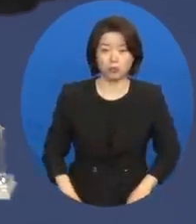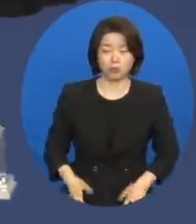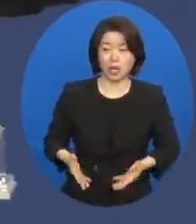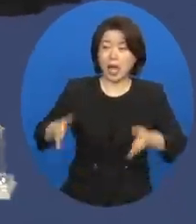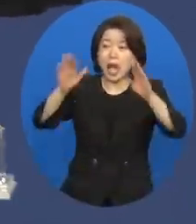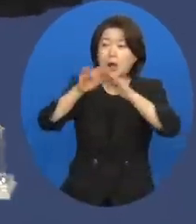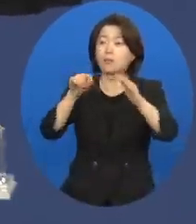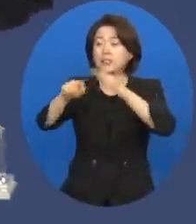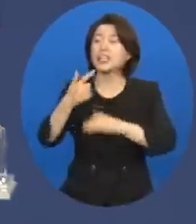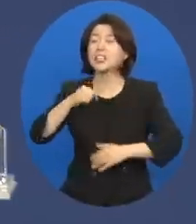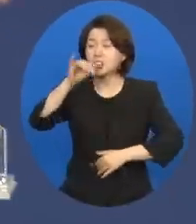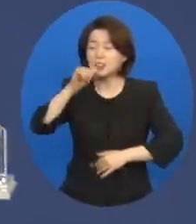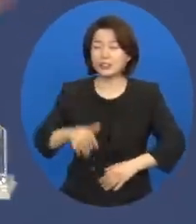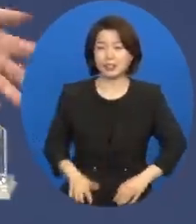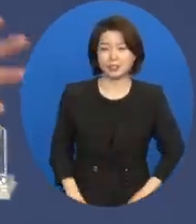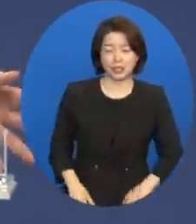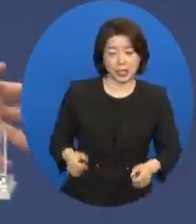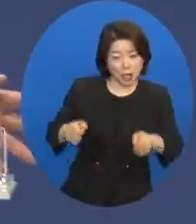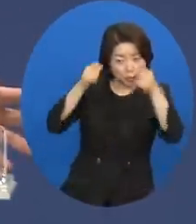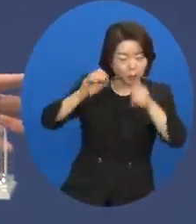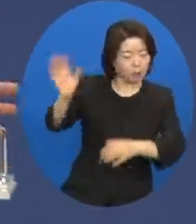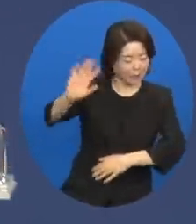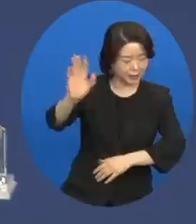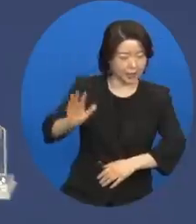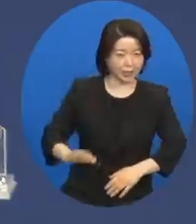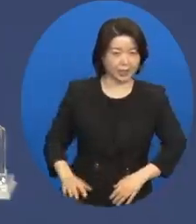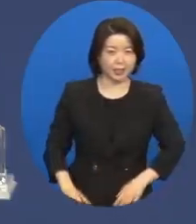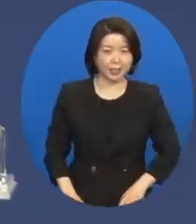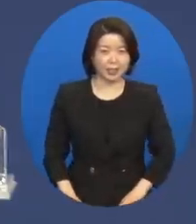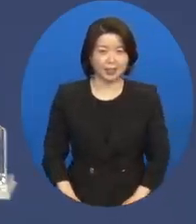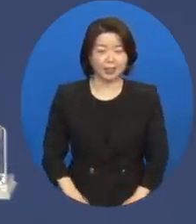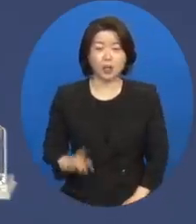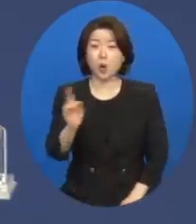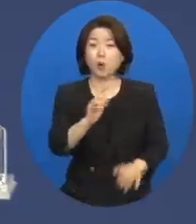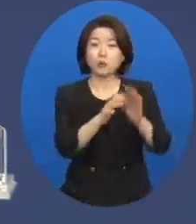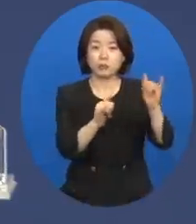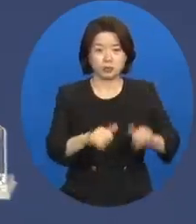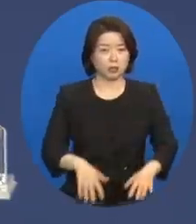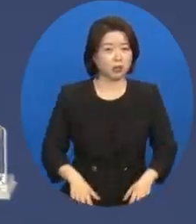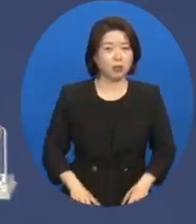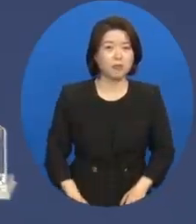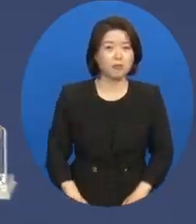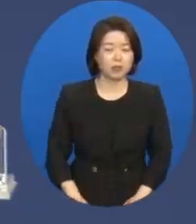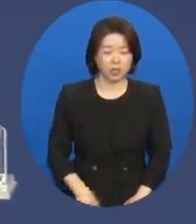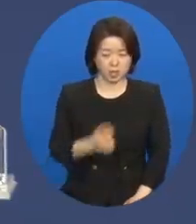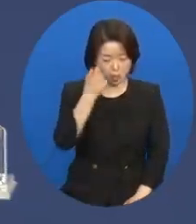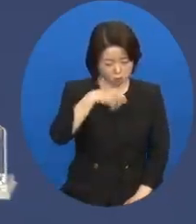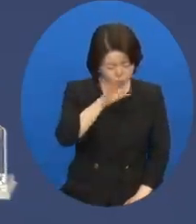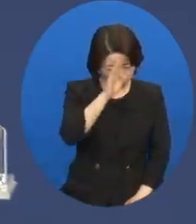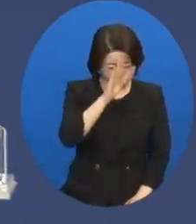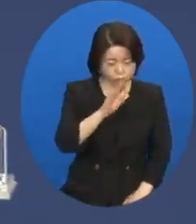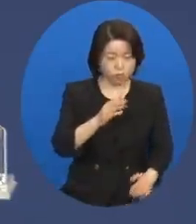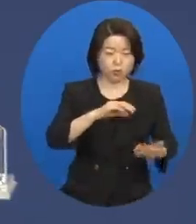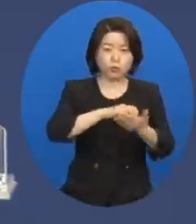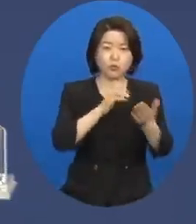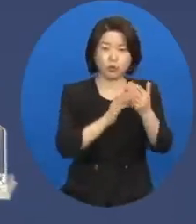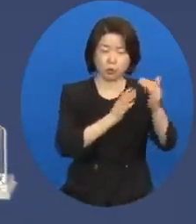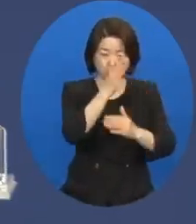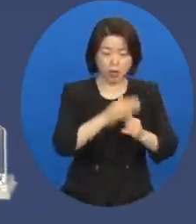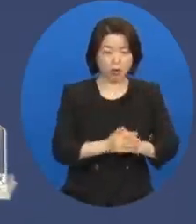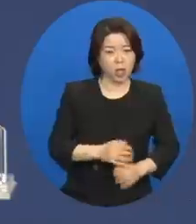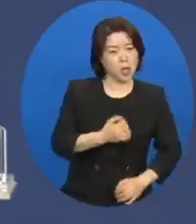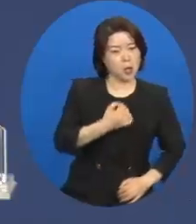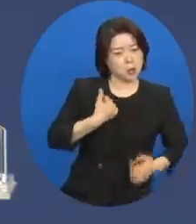물론 들어갔었죠. 근데 대학을 들어간 사람이 아닌데 어떤 사람은 글쎄 우울증 정도가 넘어서 조울증